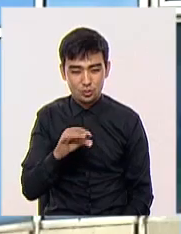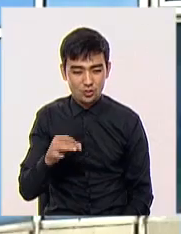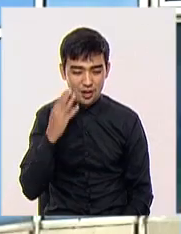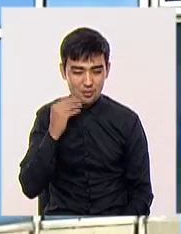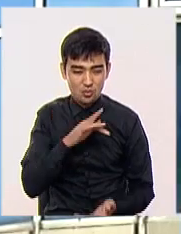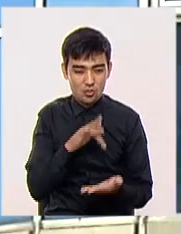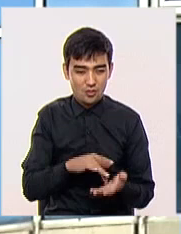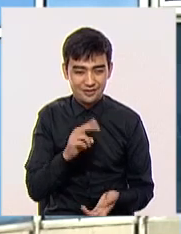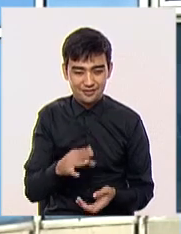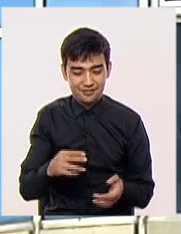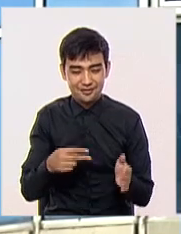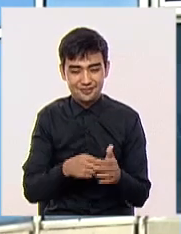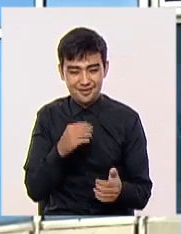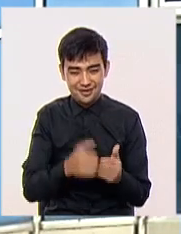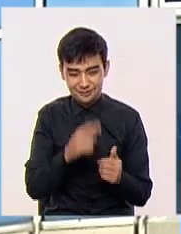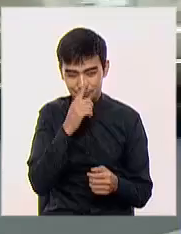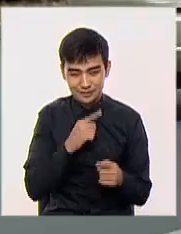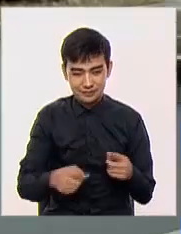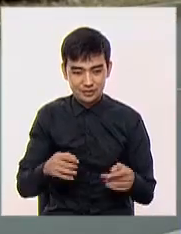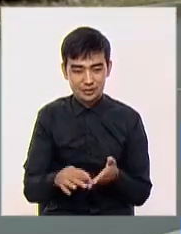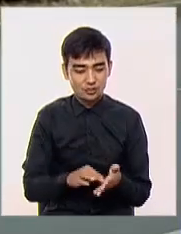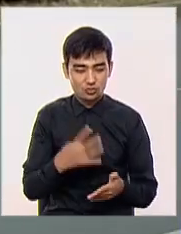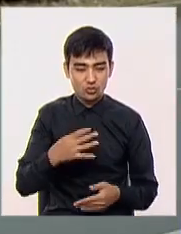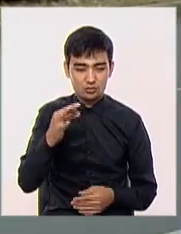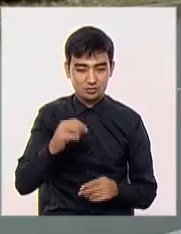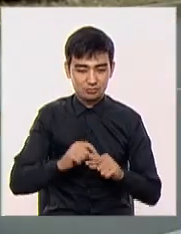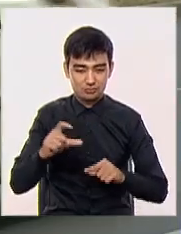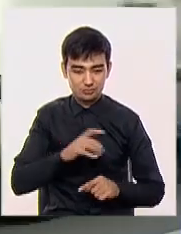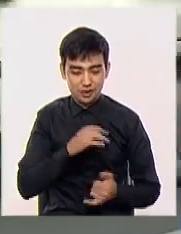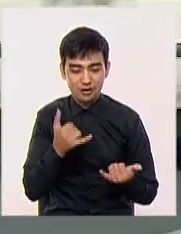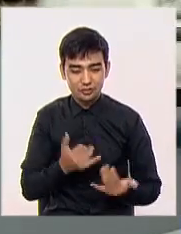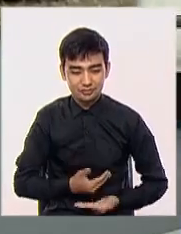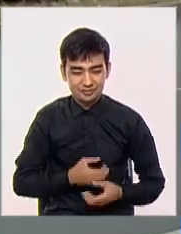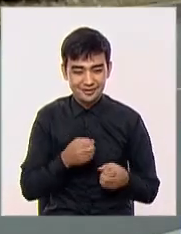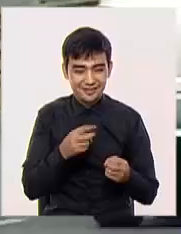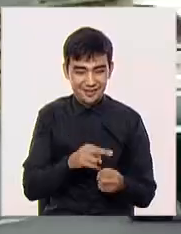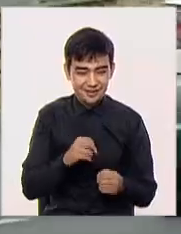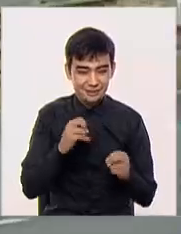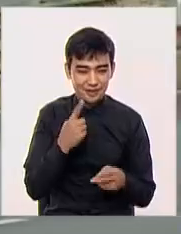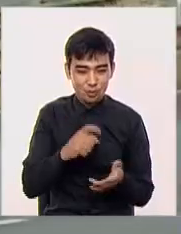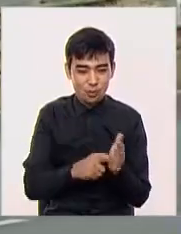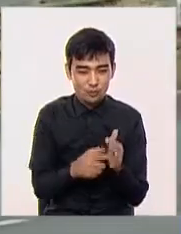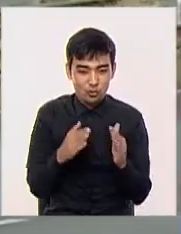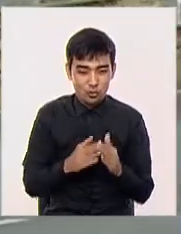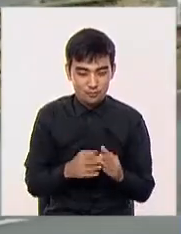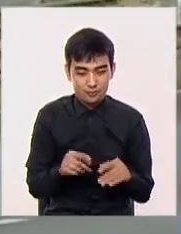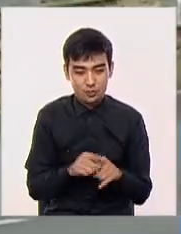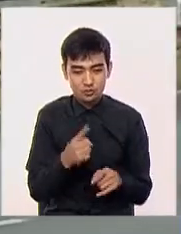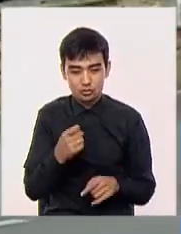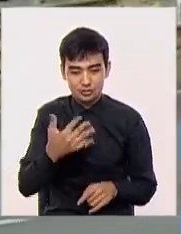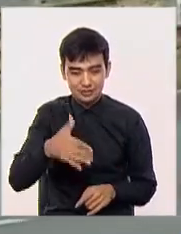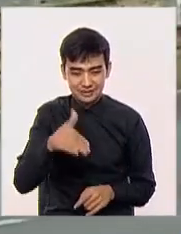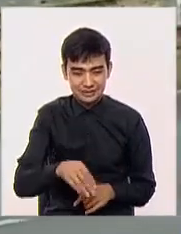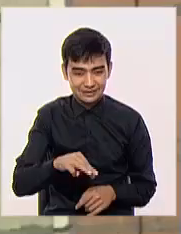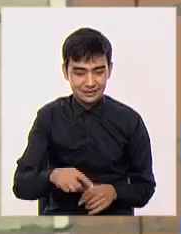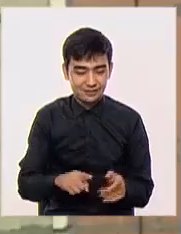қаласында пәтерлердің ай сайынғы жалдау ақысы бірден 40%-ға өскен. Қазір тұруға жайлы жағдай жасалған бір бөлмелі үйлердің бағасы 150 мыңнан